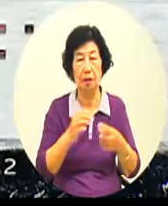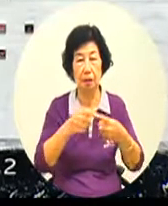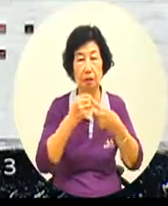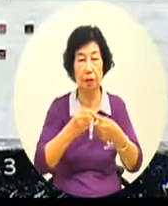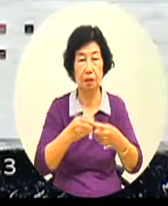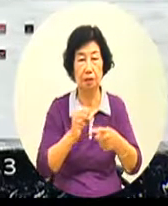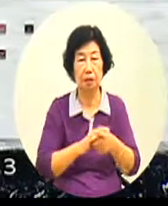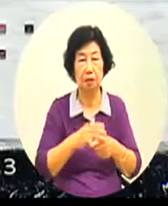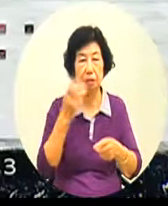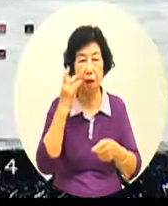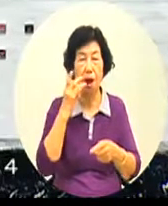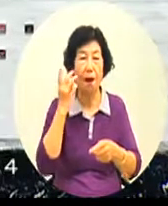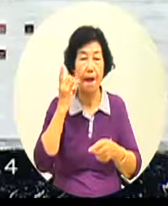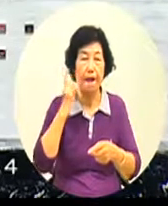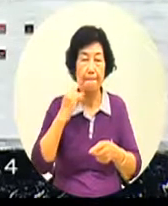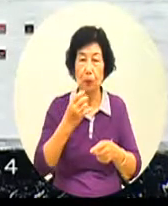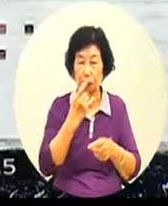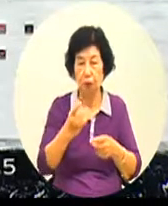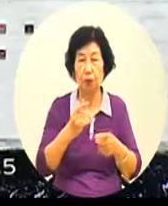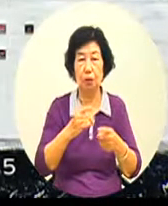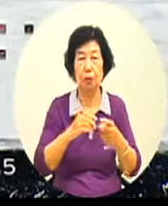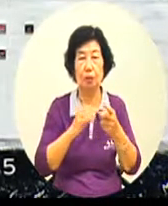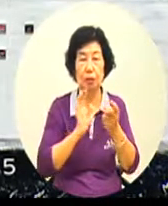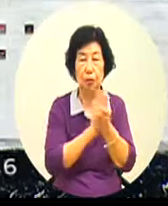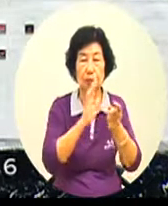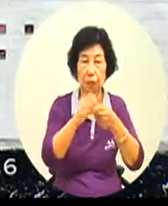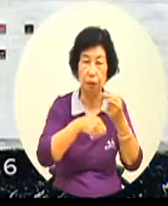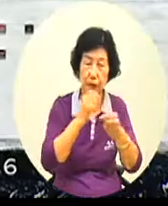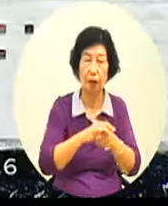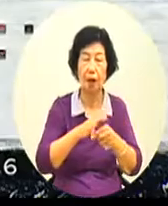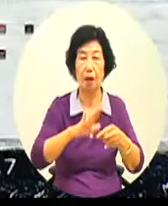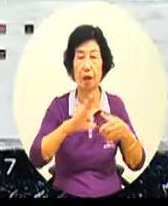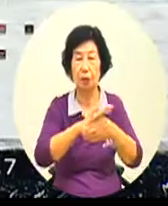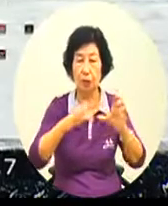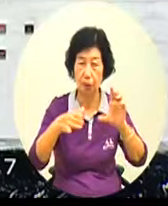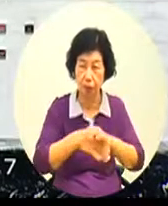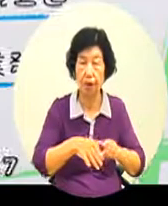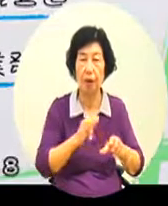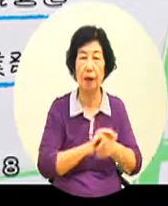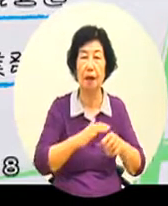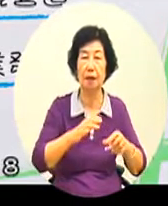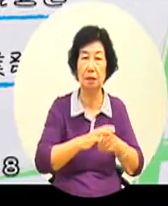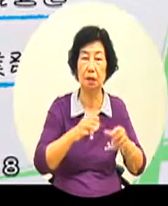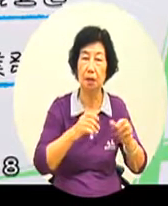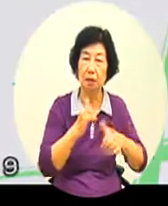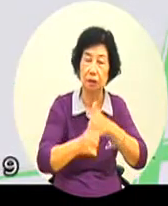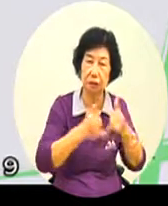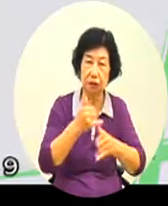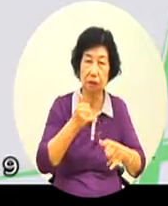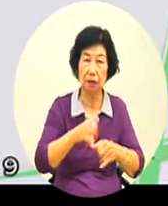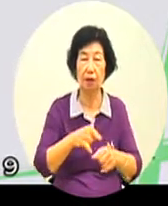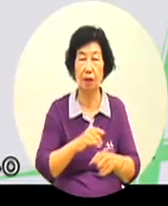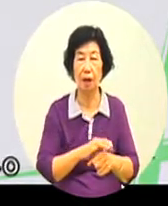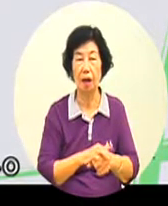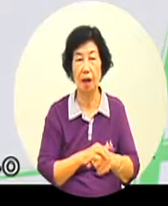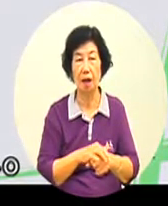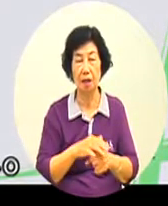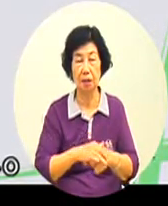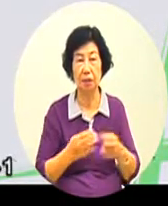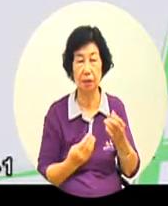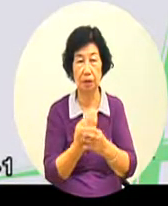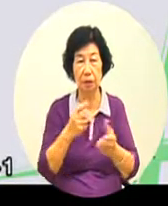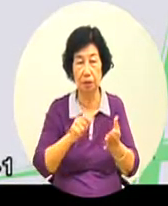推广，再来是文化传承，再来是生活环境营造跟产业的发展。在103年，我们曾经